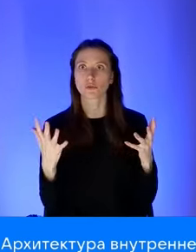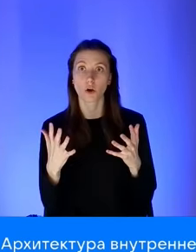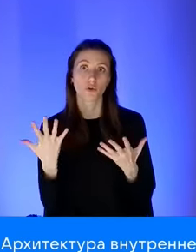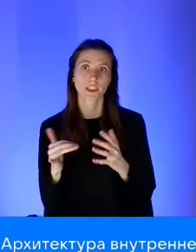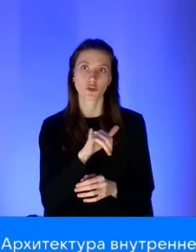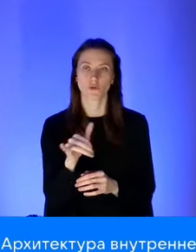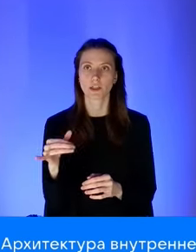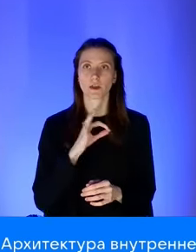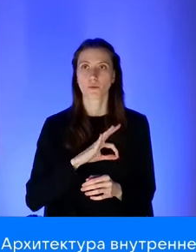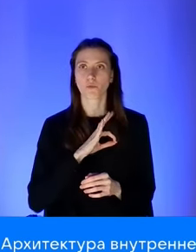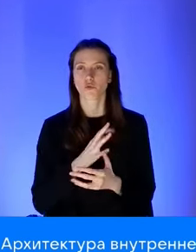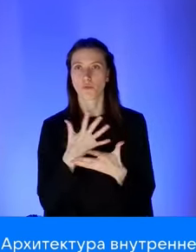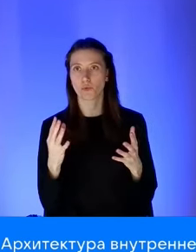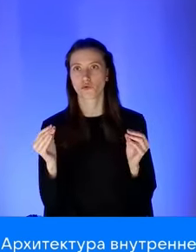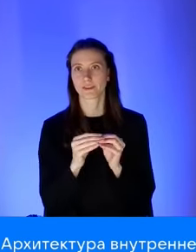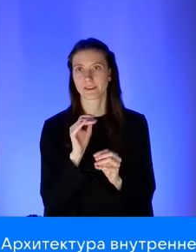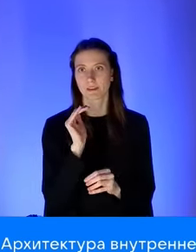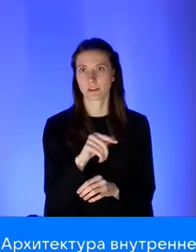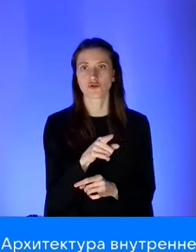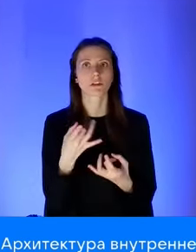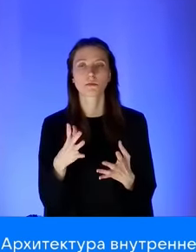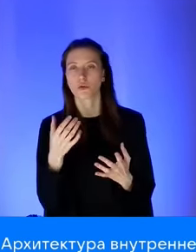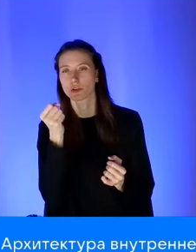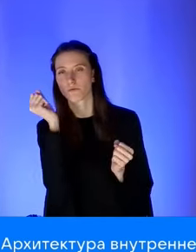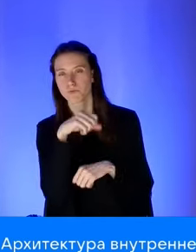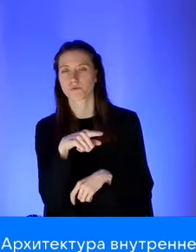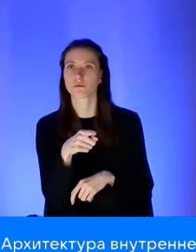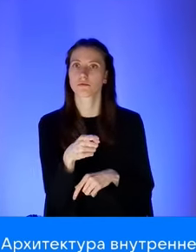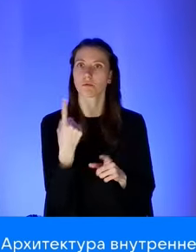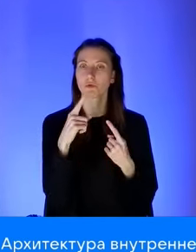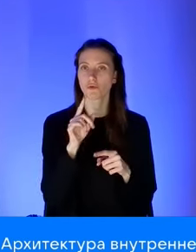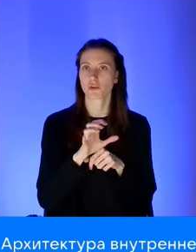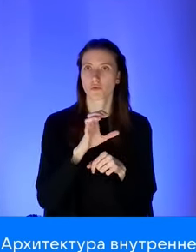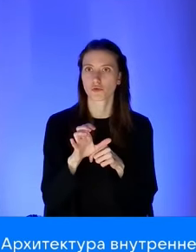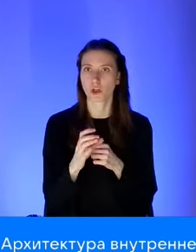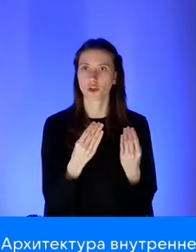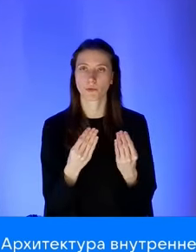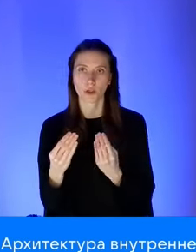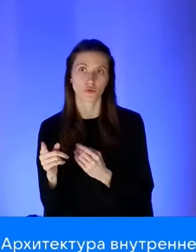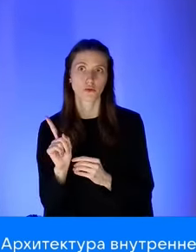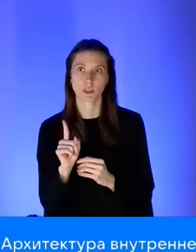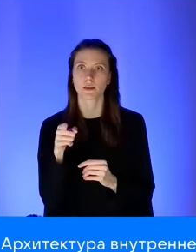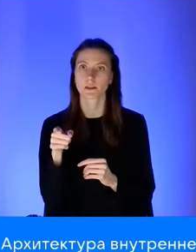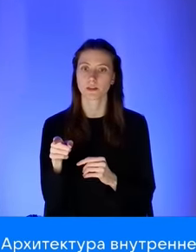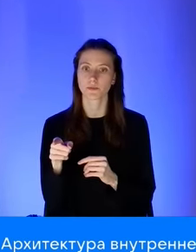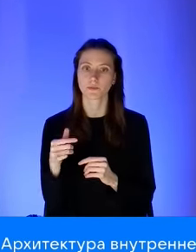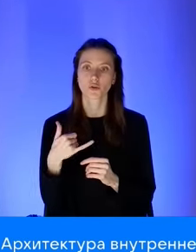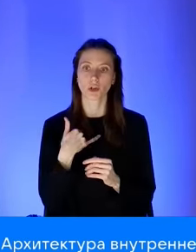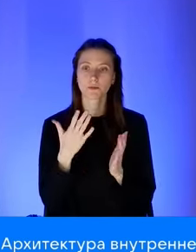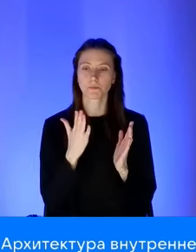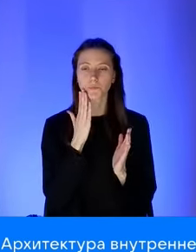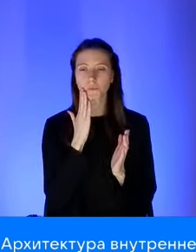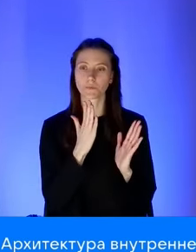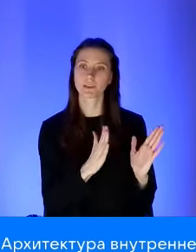продукт Ты не просто предоставляет какие-то единицы на которых запускаются там байты состоит Это